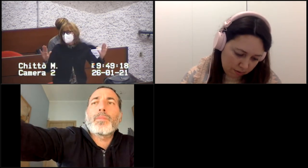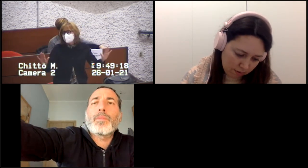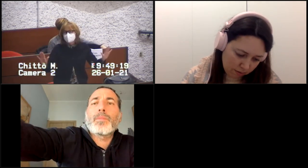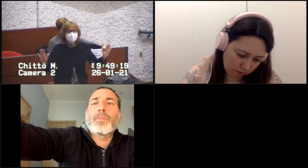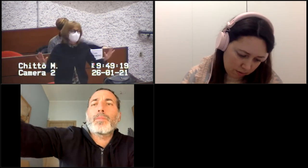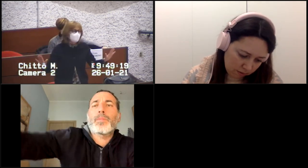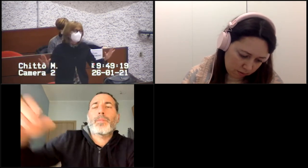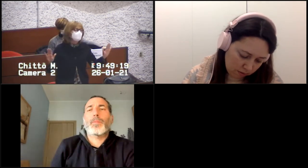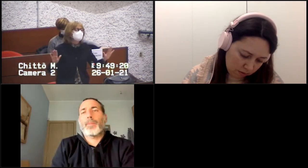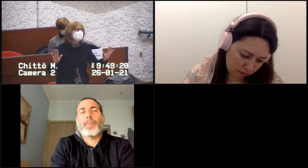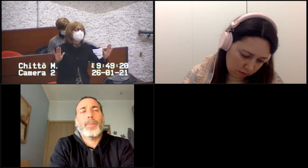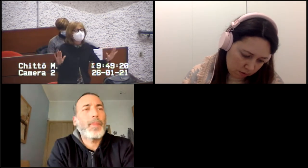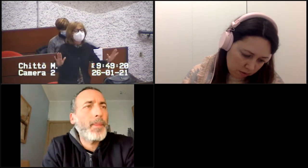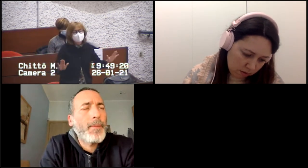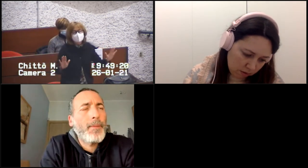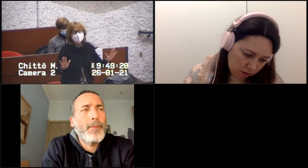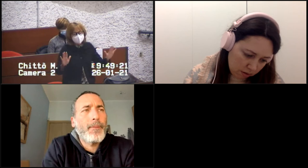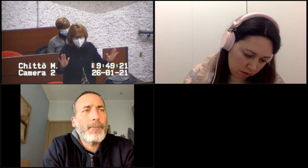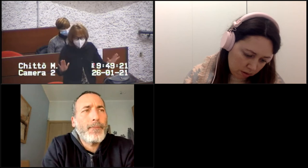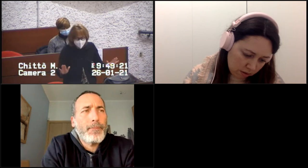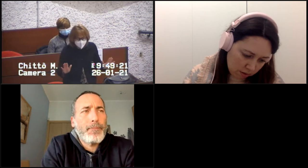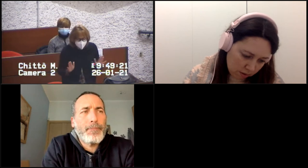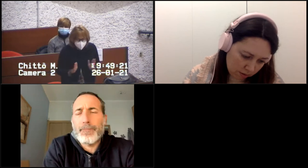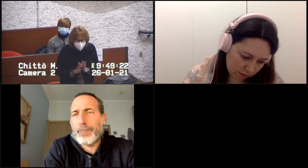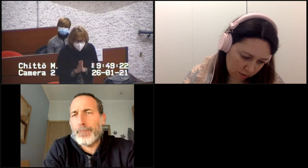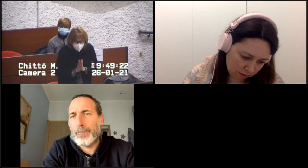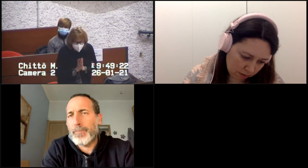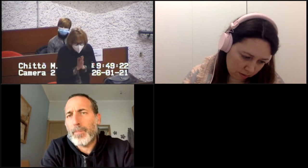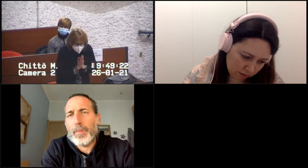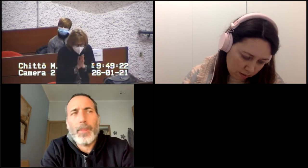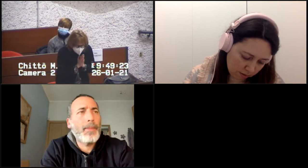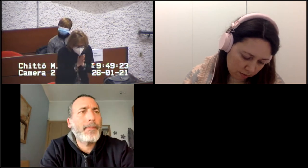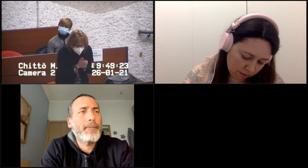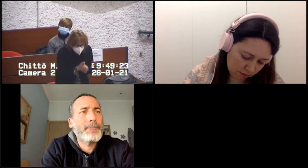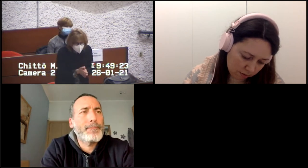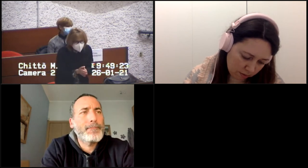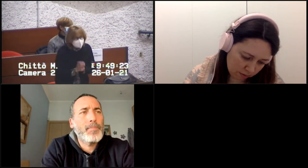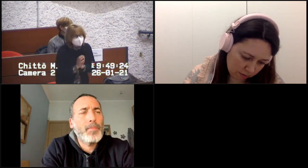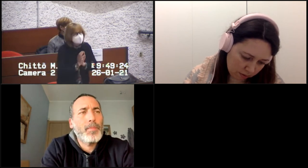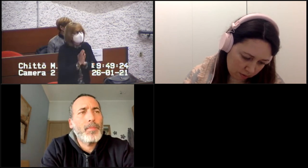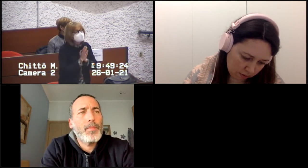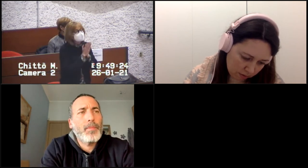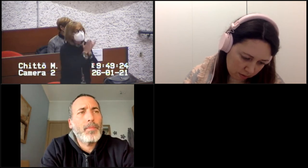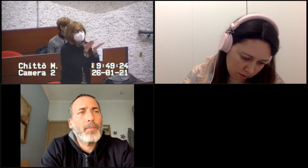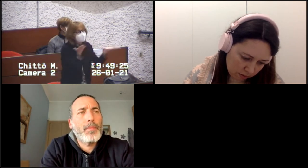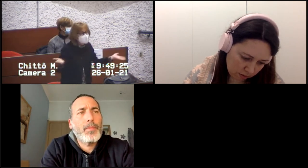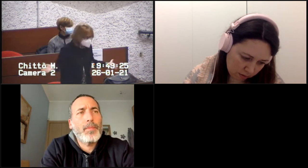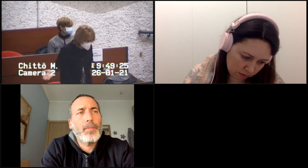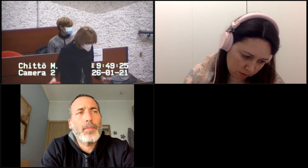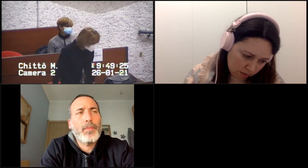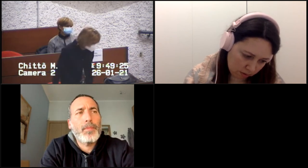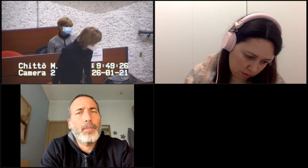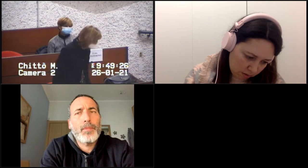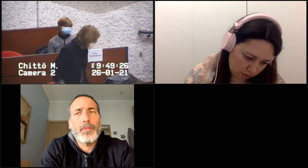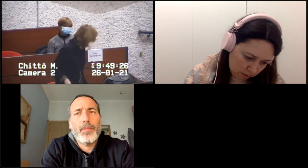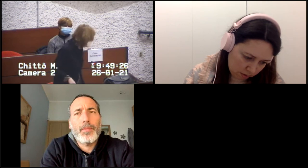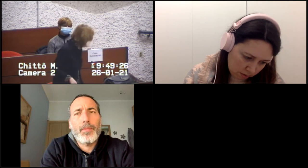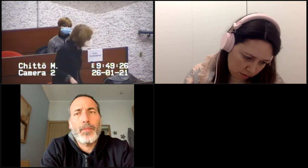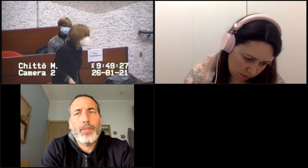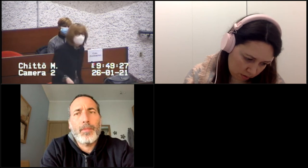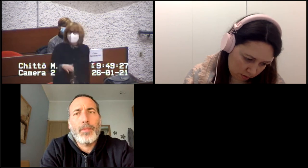di questo territorio prima di intervenire. L'ossessione è la sua e la tenerezza che provo è nei confronti